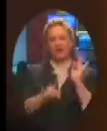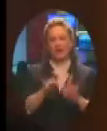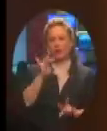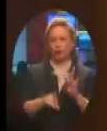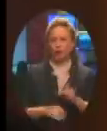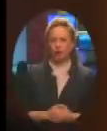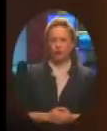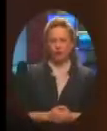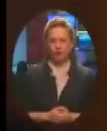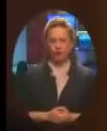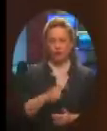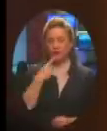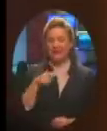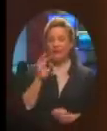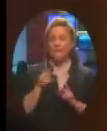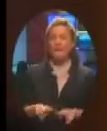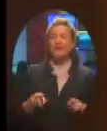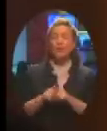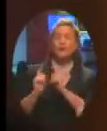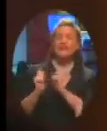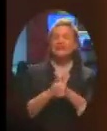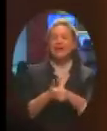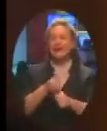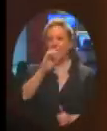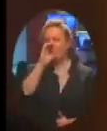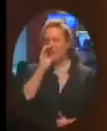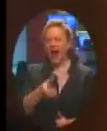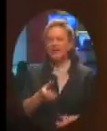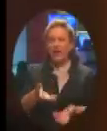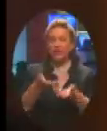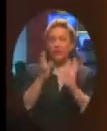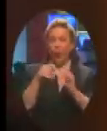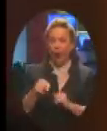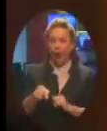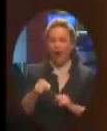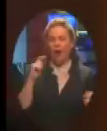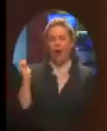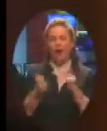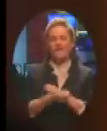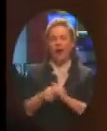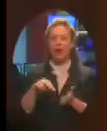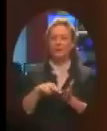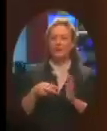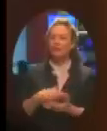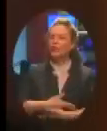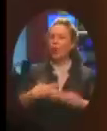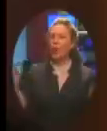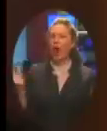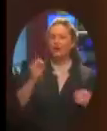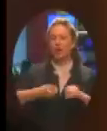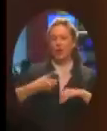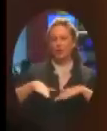צד מחשפות מקרטיסטי הפך להיות למדיניות הגלויה של ראש הממשלה